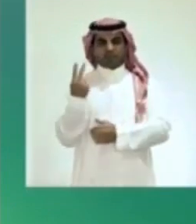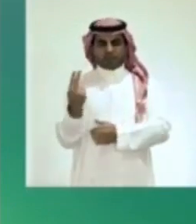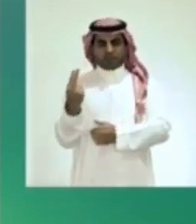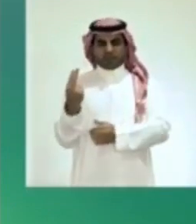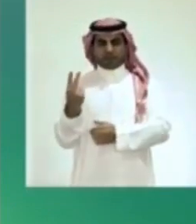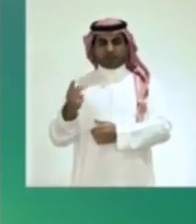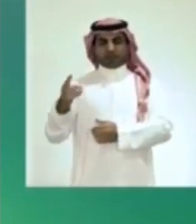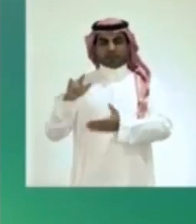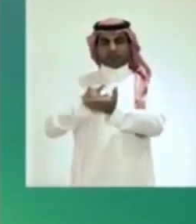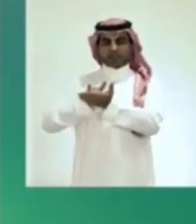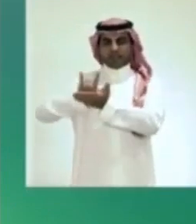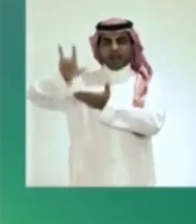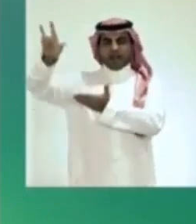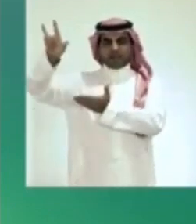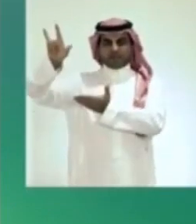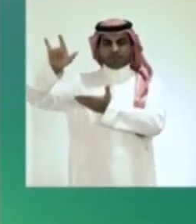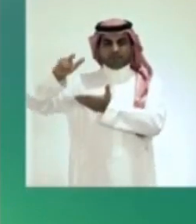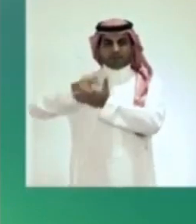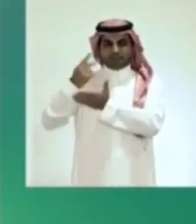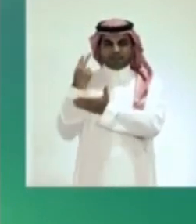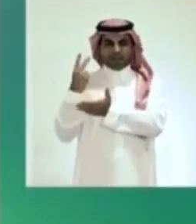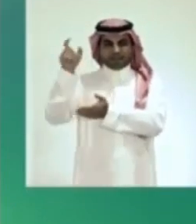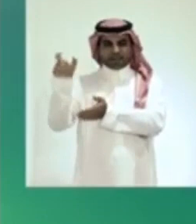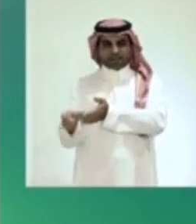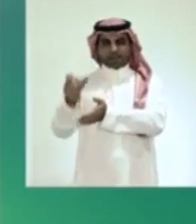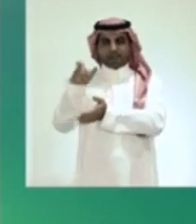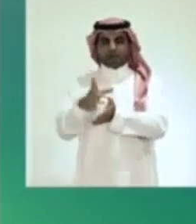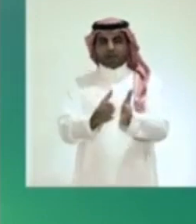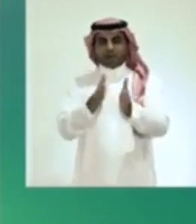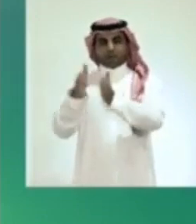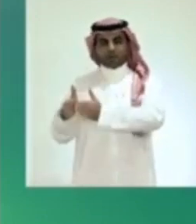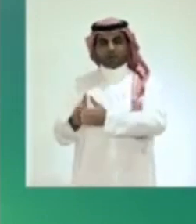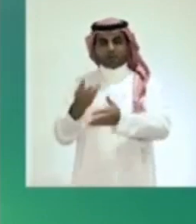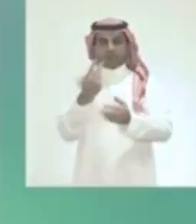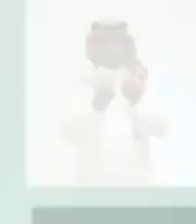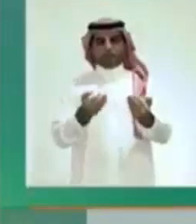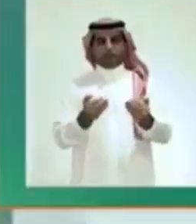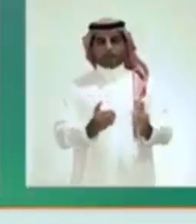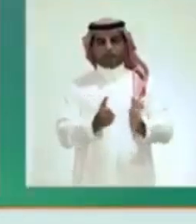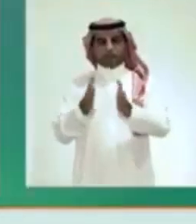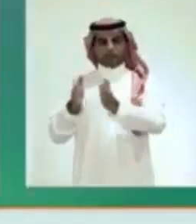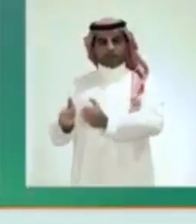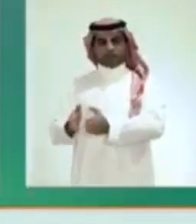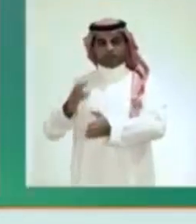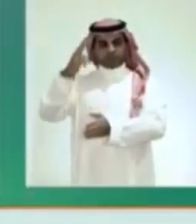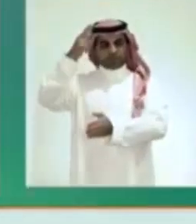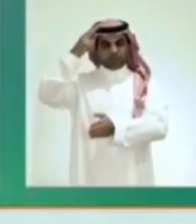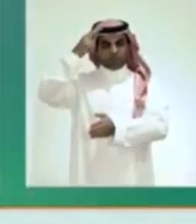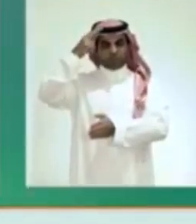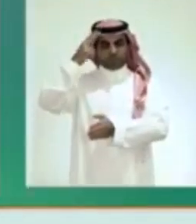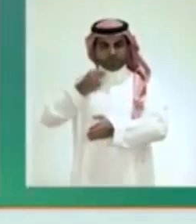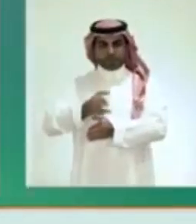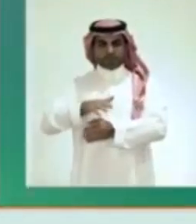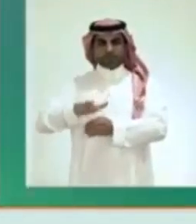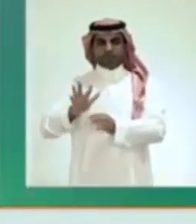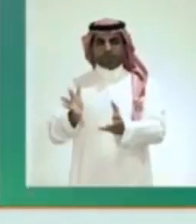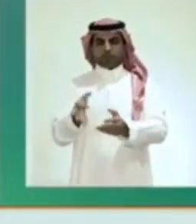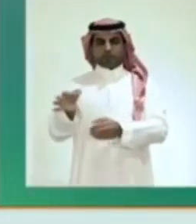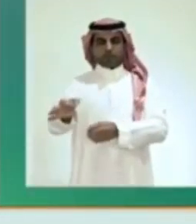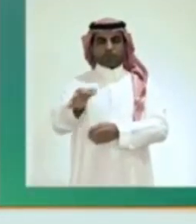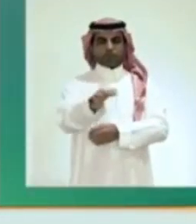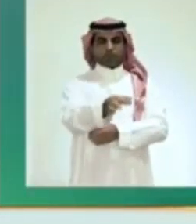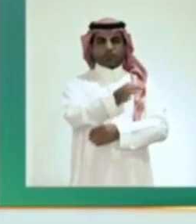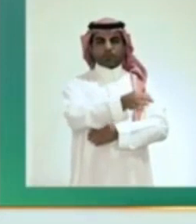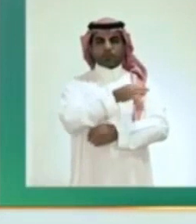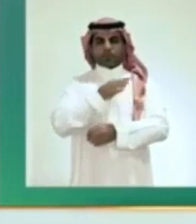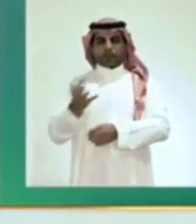ارتبطتا بالسفر وحالات أخرى ارتبطت بالمخالطة الاجتماعية. في المملكة العربية السعودية توزعت الحالات